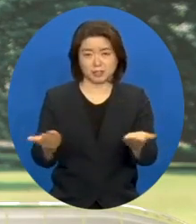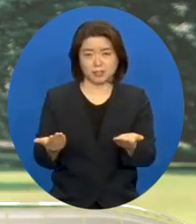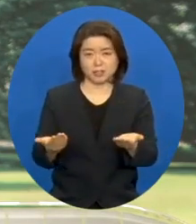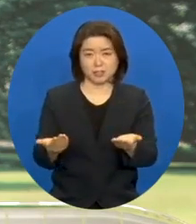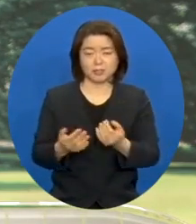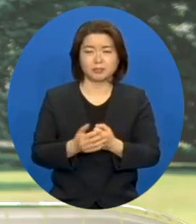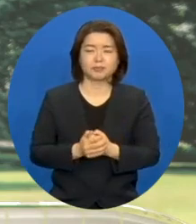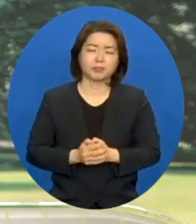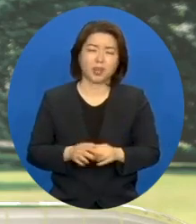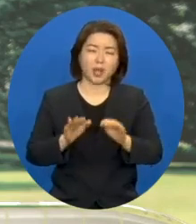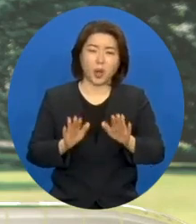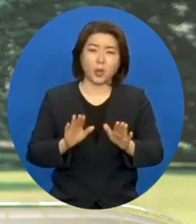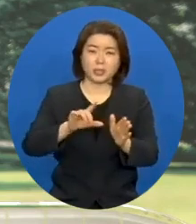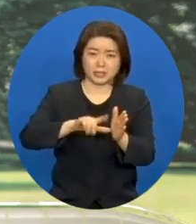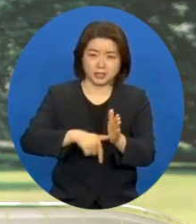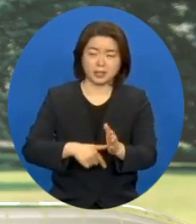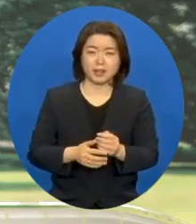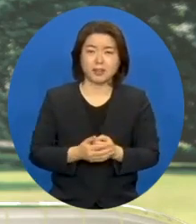오늘 이 시간